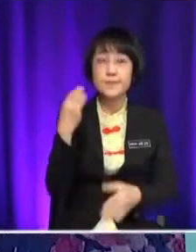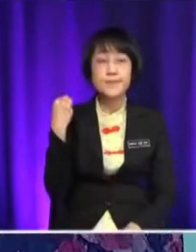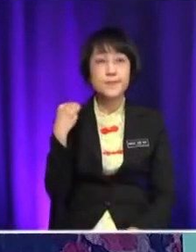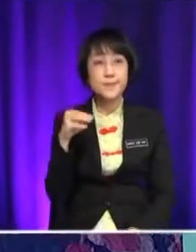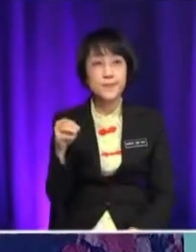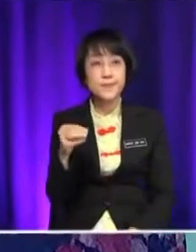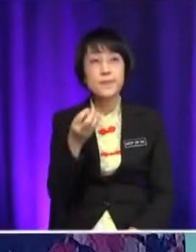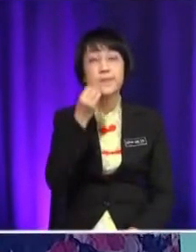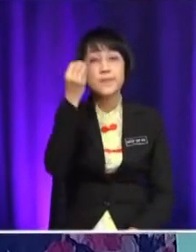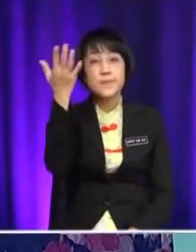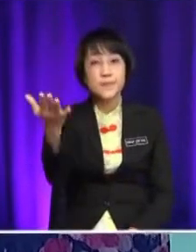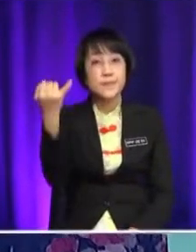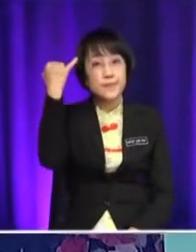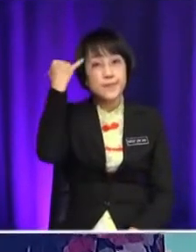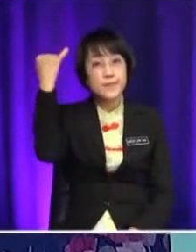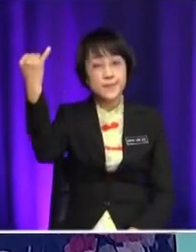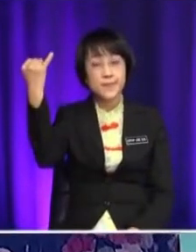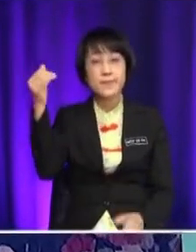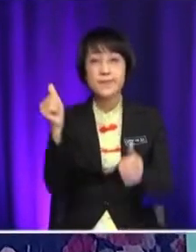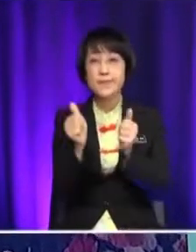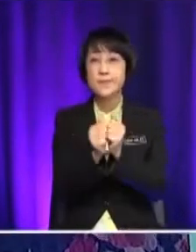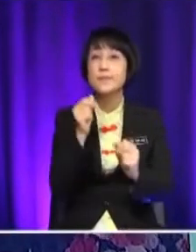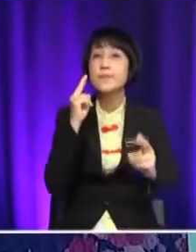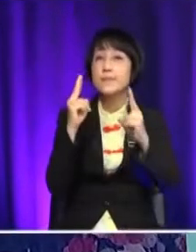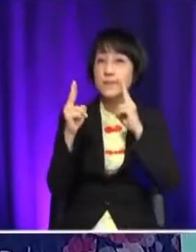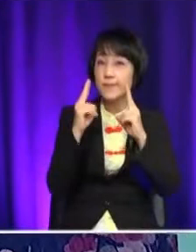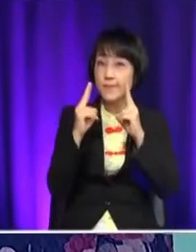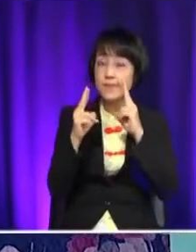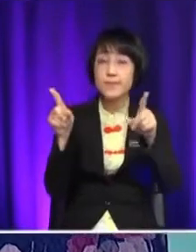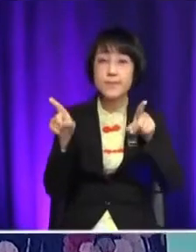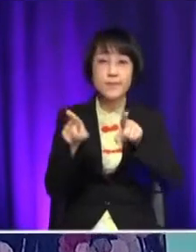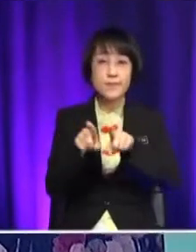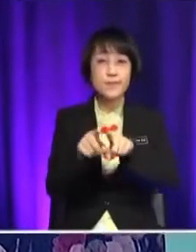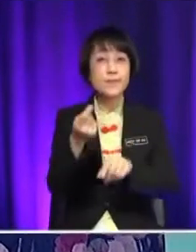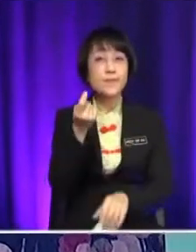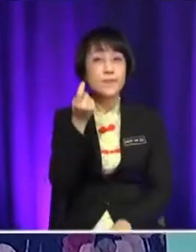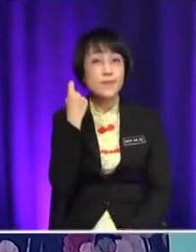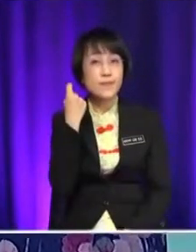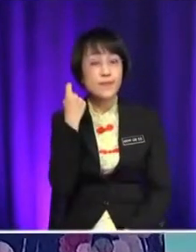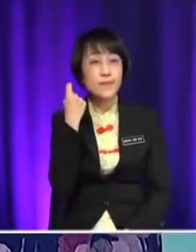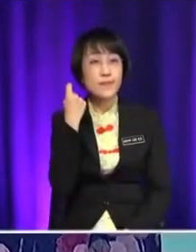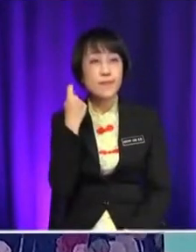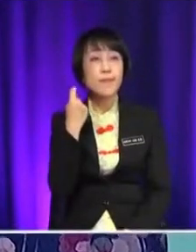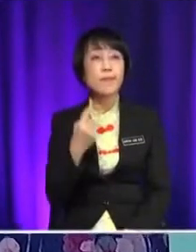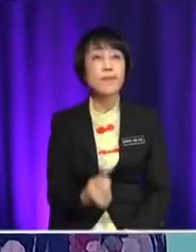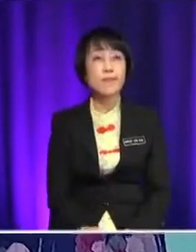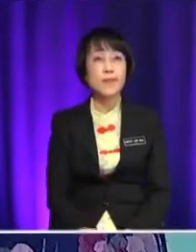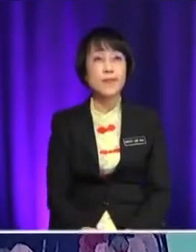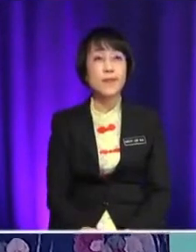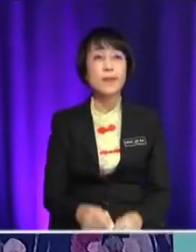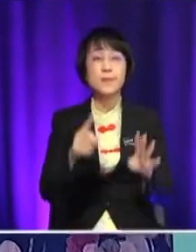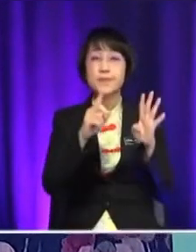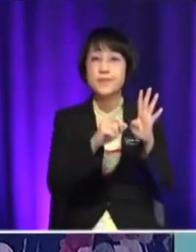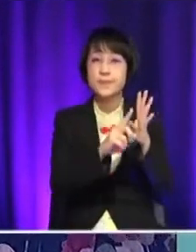menyatakan buah fikiran dengan pengucapan, sama macam tadi jugalah. Ya, dan akhir sekali pula yang